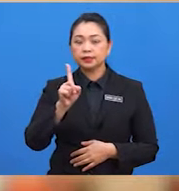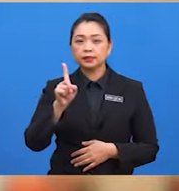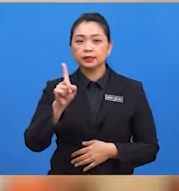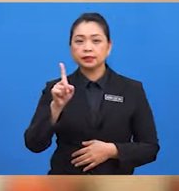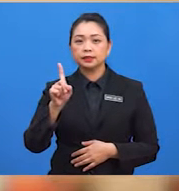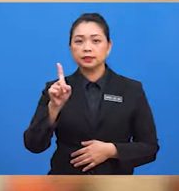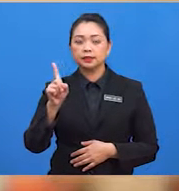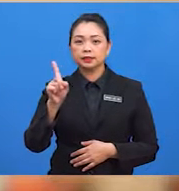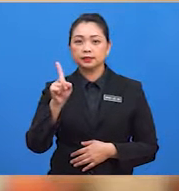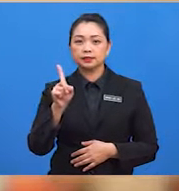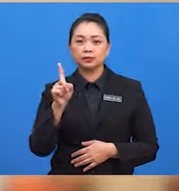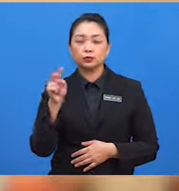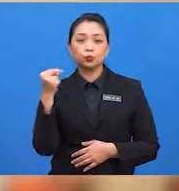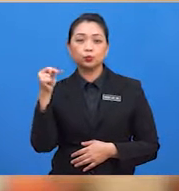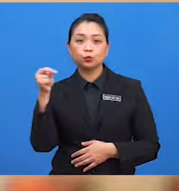murid-murid?